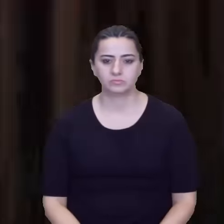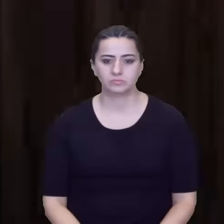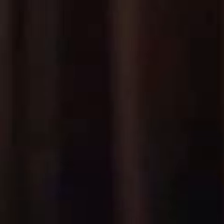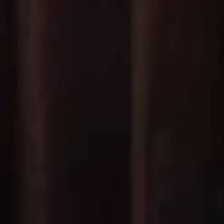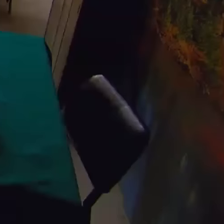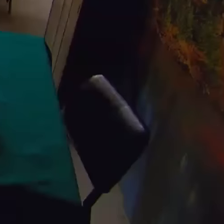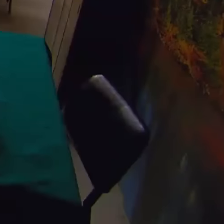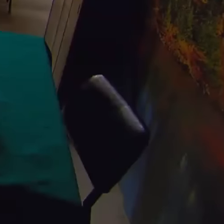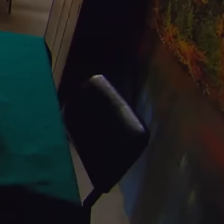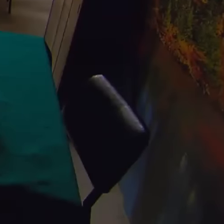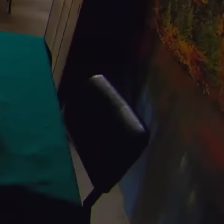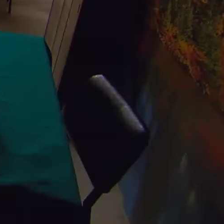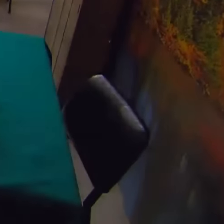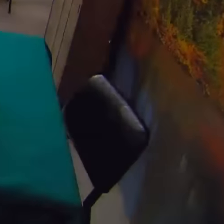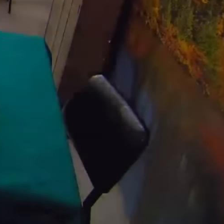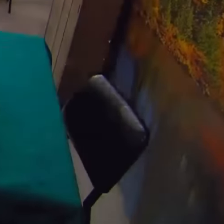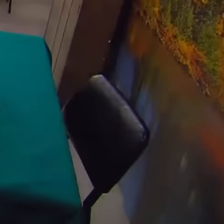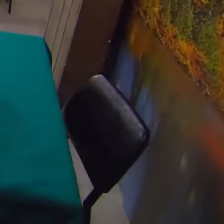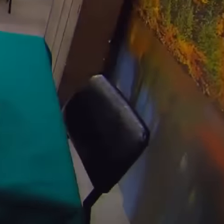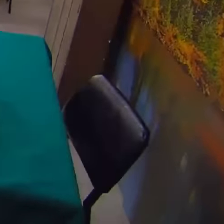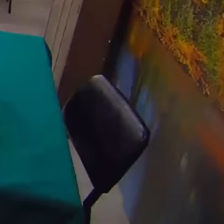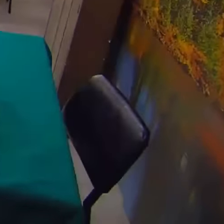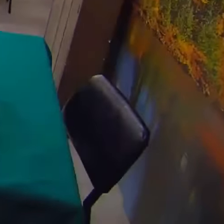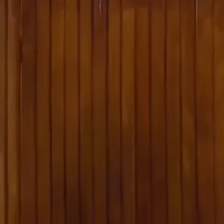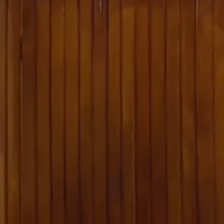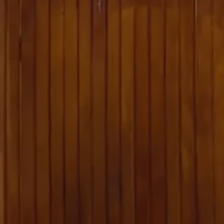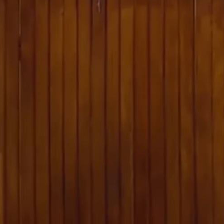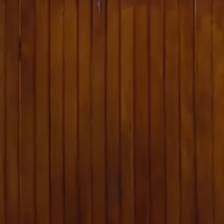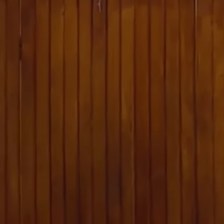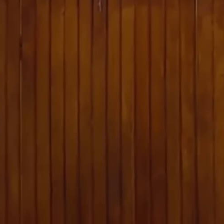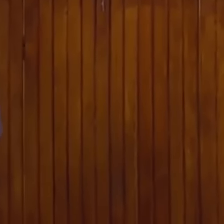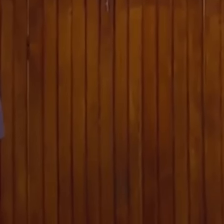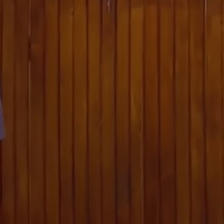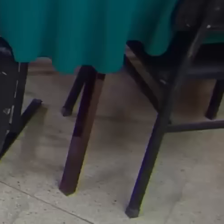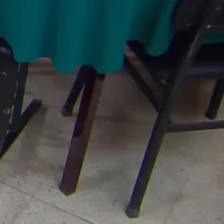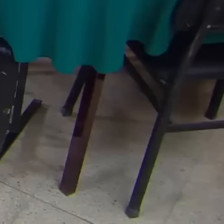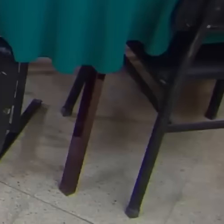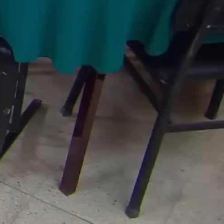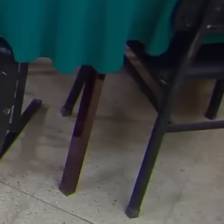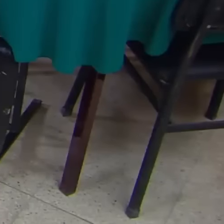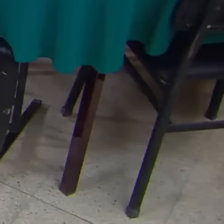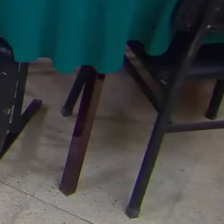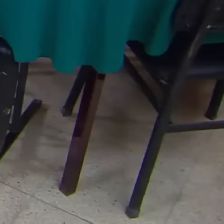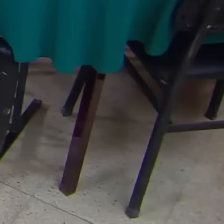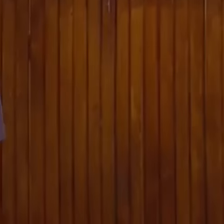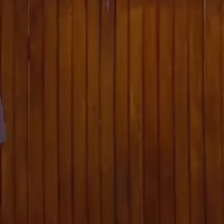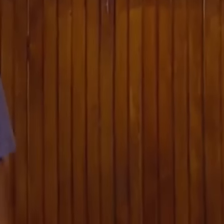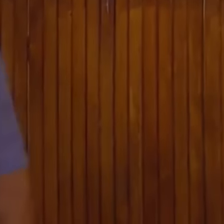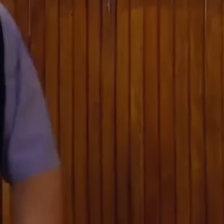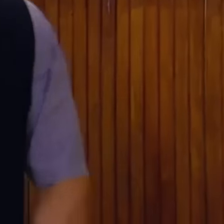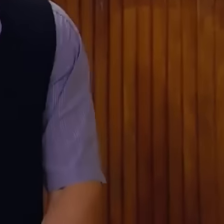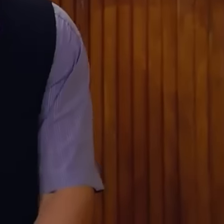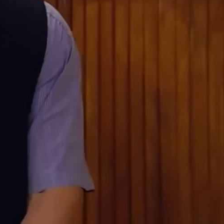Işığı açıp masaların arasında boylu boyunca kıpırtısız yatan bir adam gördü. Yüzüstü. Yüzü masalardan